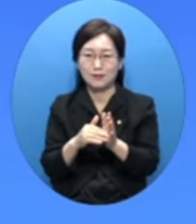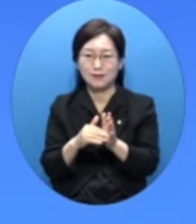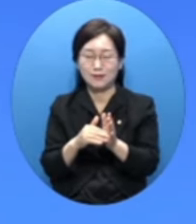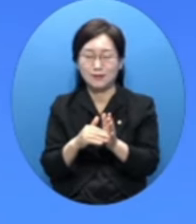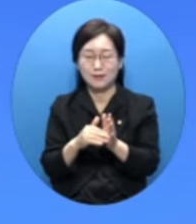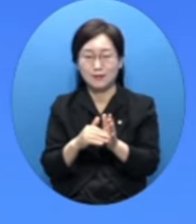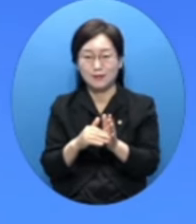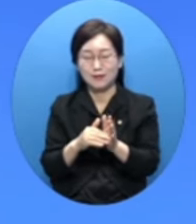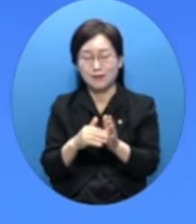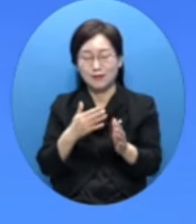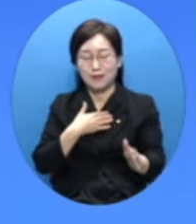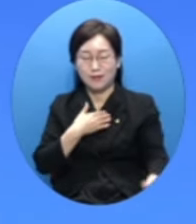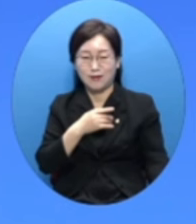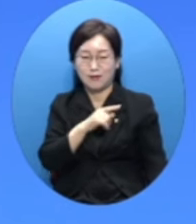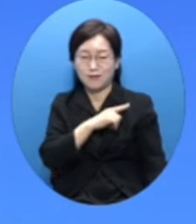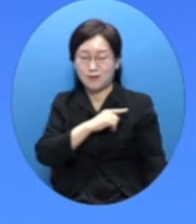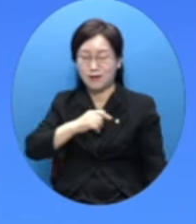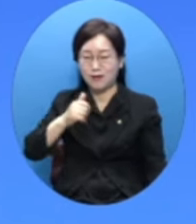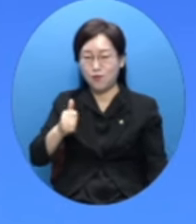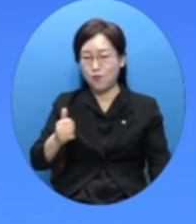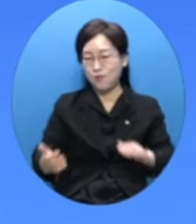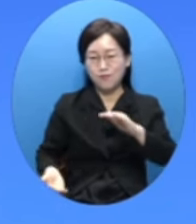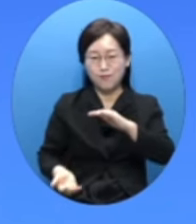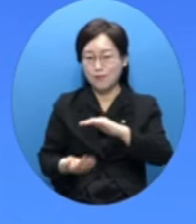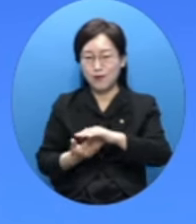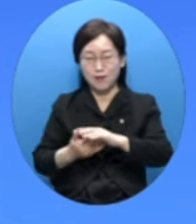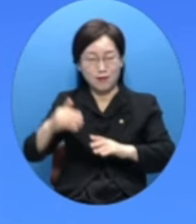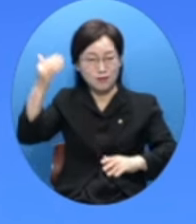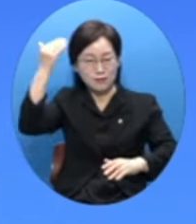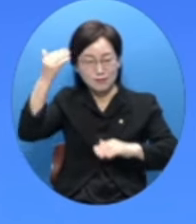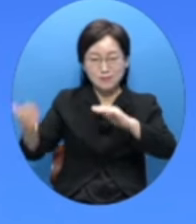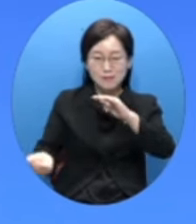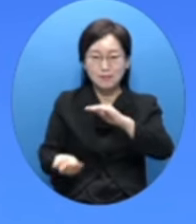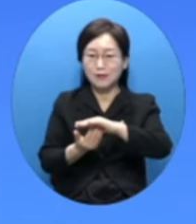나는 최고의 지성이라고 하는 자신의